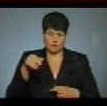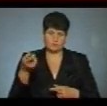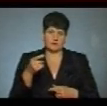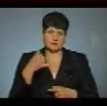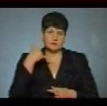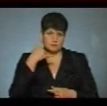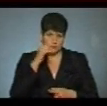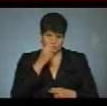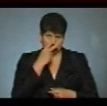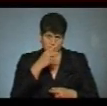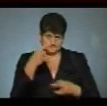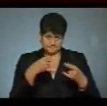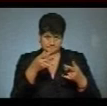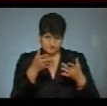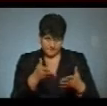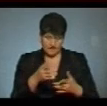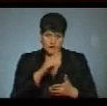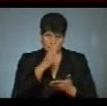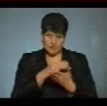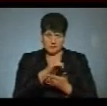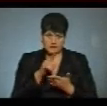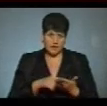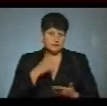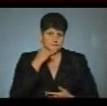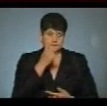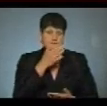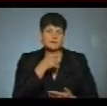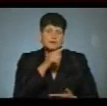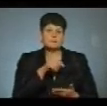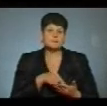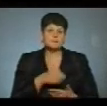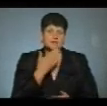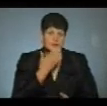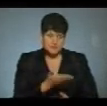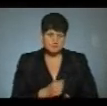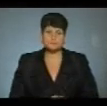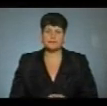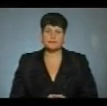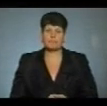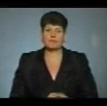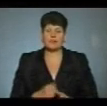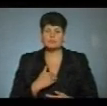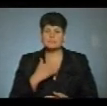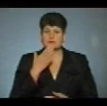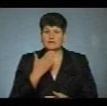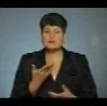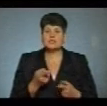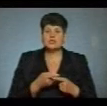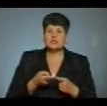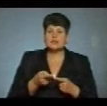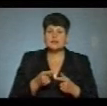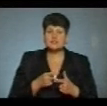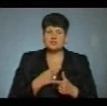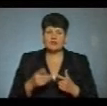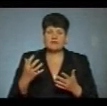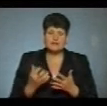ефіру на своїх екранах. Якщо будуть запитання, будь ласка, телефонуйте та запитуйте. Запитаю, власне, про те, що чи вдалося з'ясувати, яким